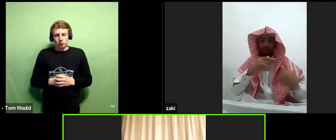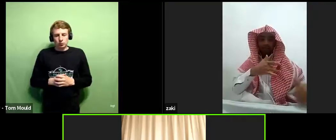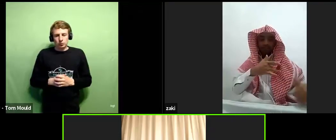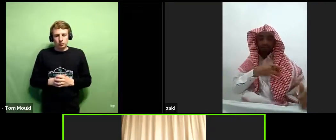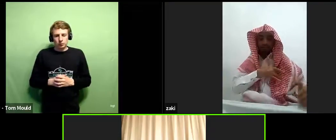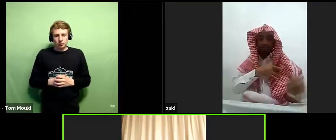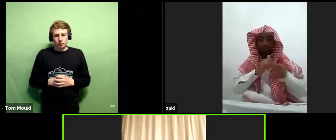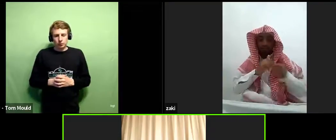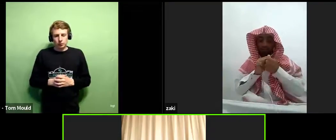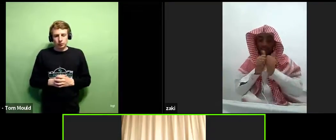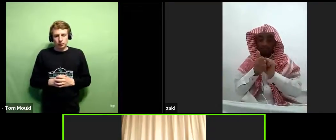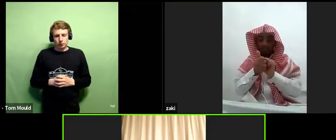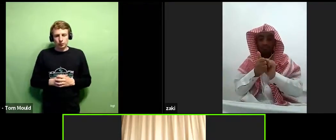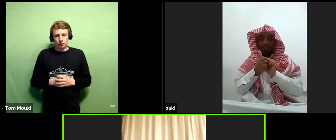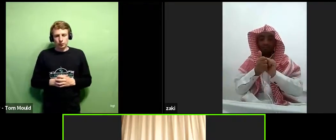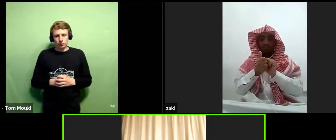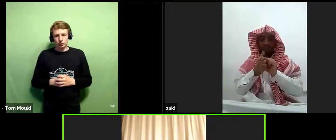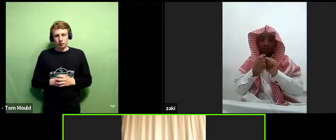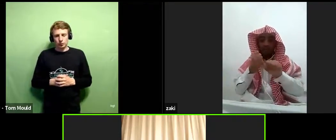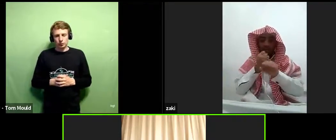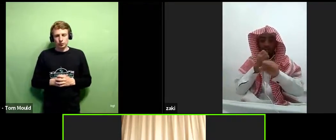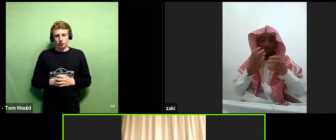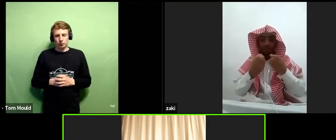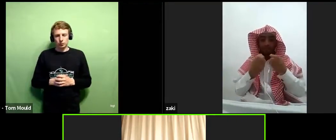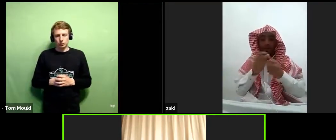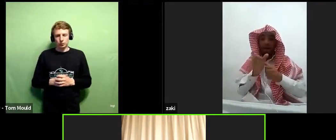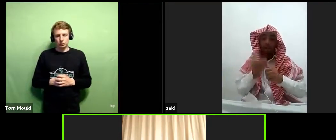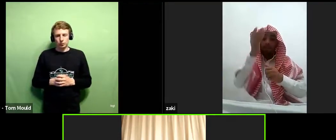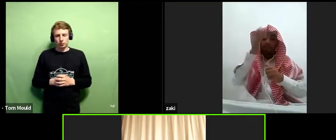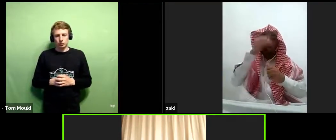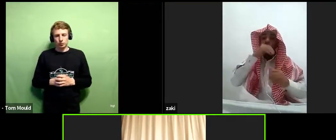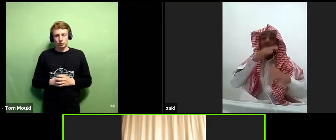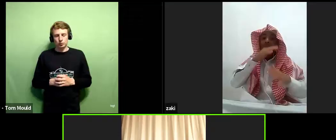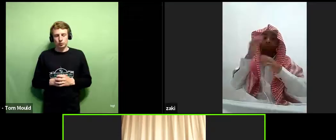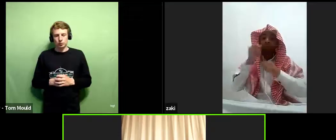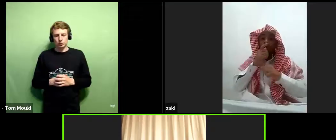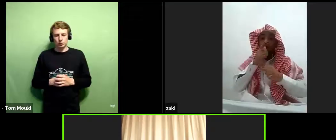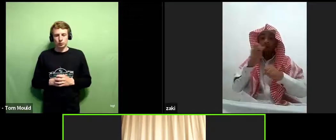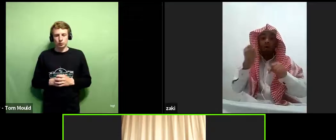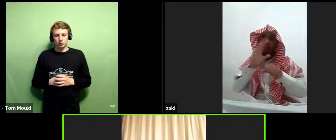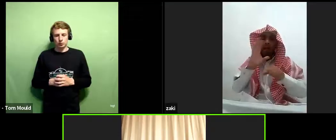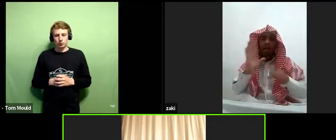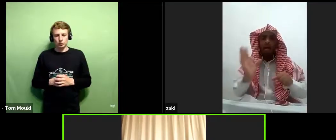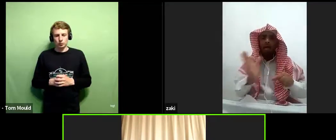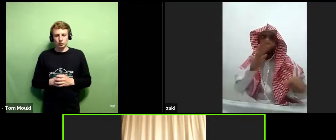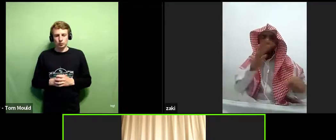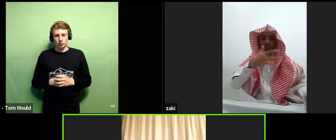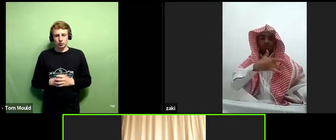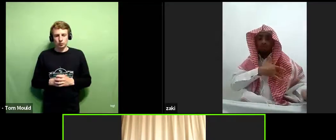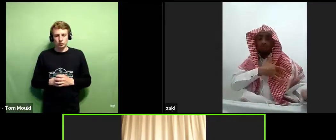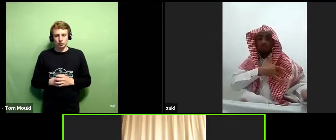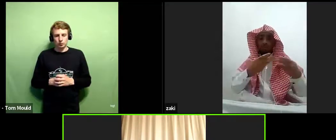صلى الله عليه وسلم إنما الأعمال بالنيات، فجعل